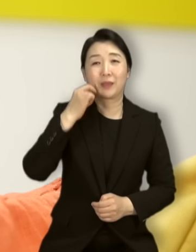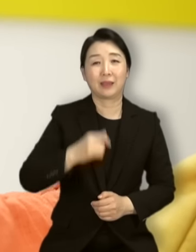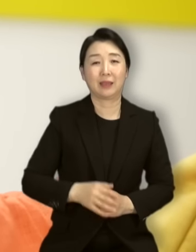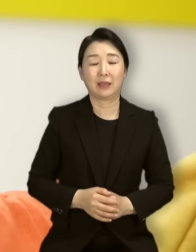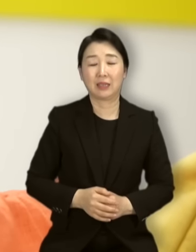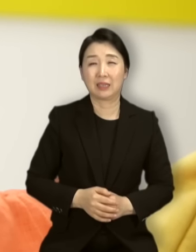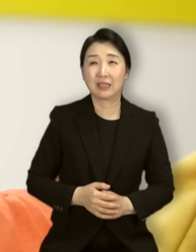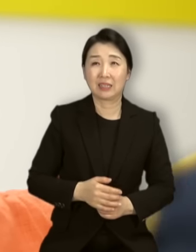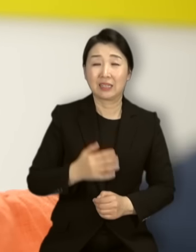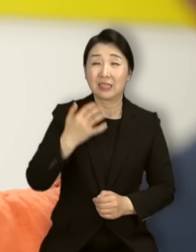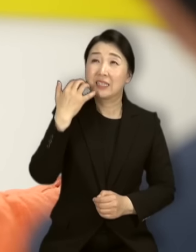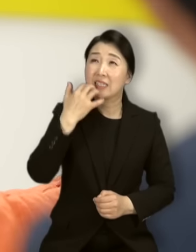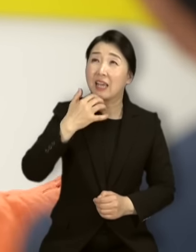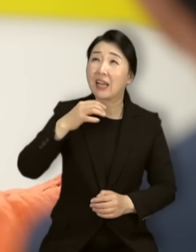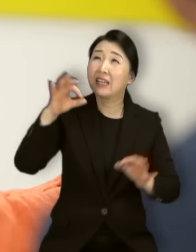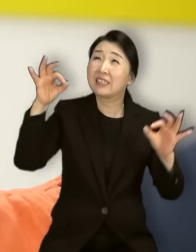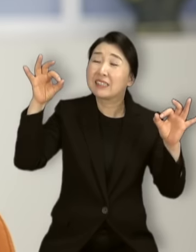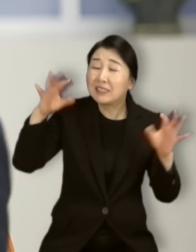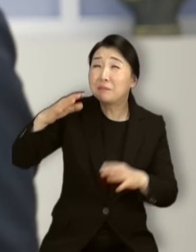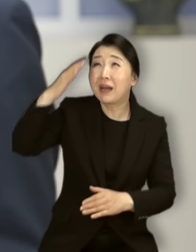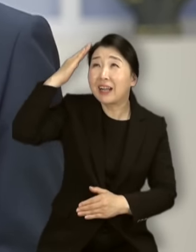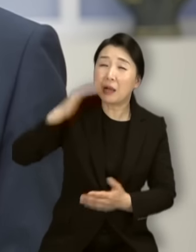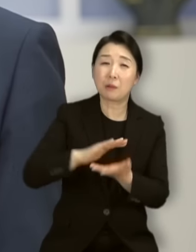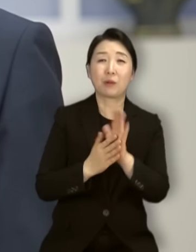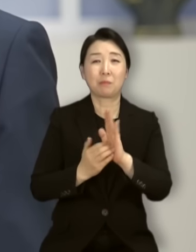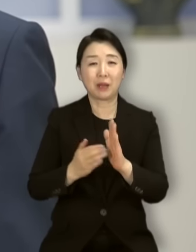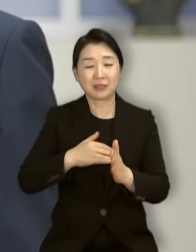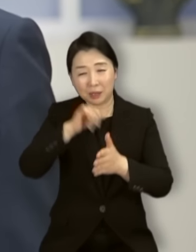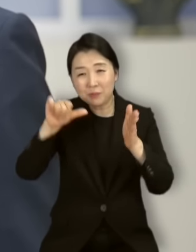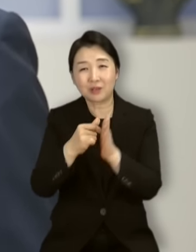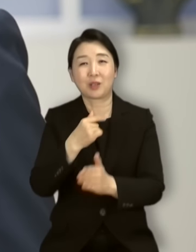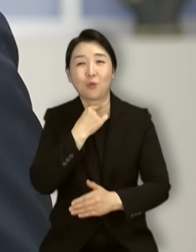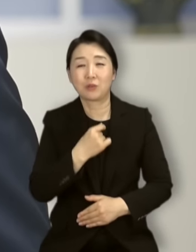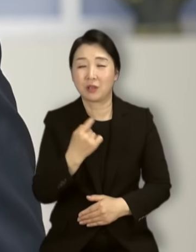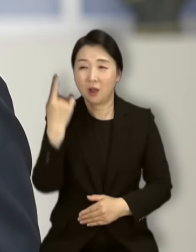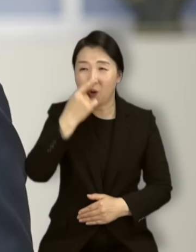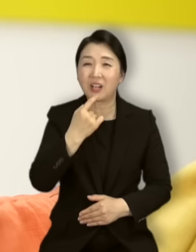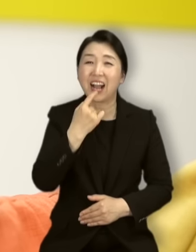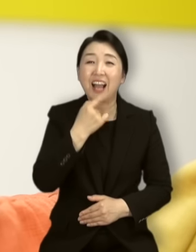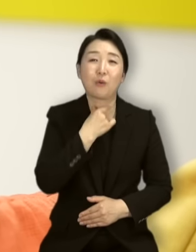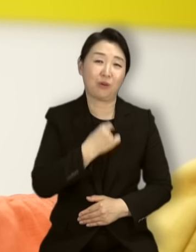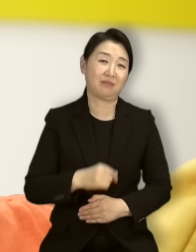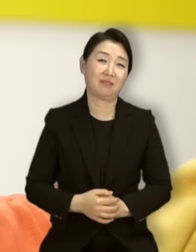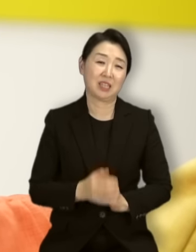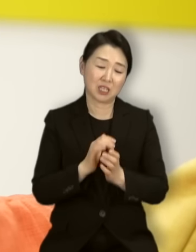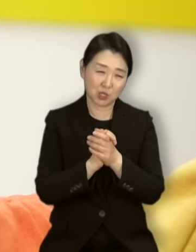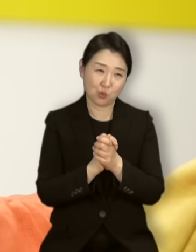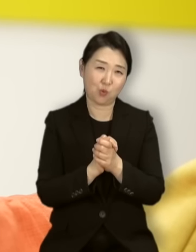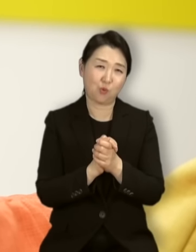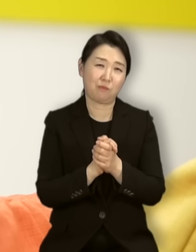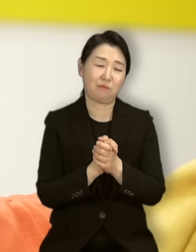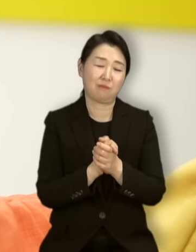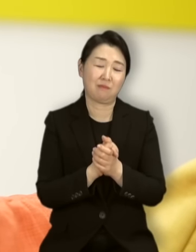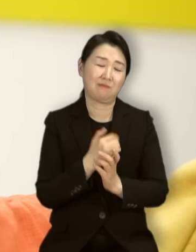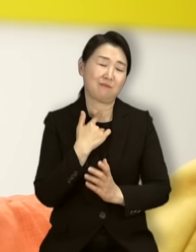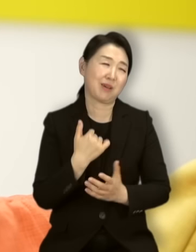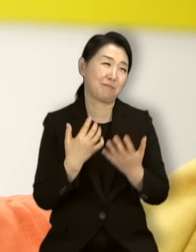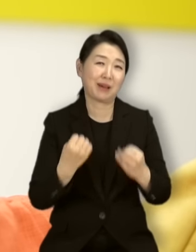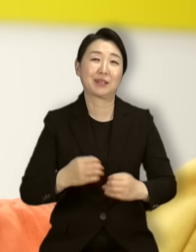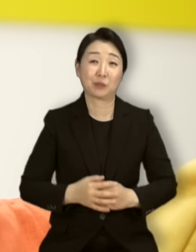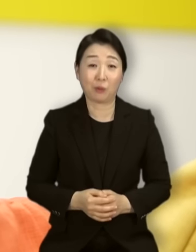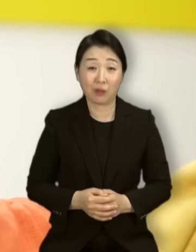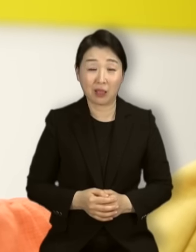해봤는데 그걸 기도를 해요 어 정말 저는 아 여성 분이니까 또네 기 때부터 너무 까무잡잡하고 항상 이제 눈만